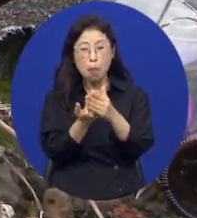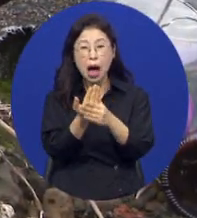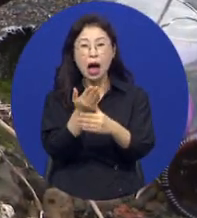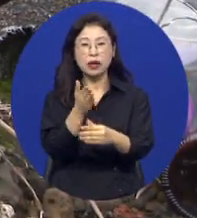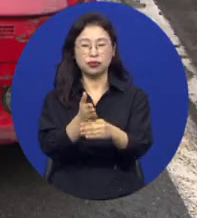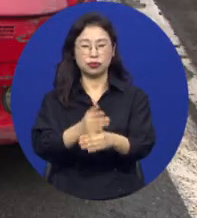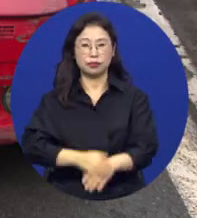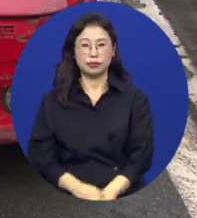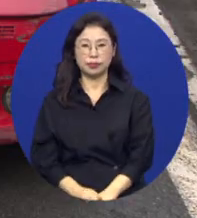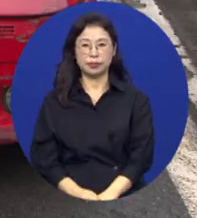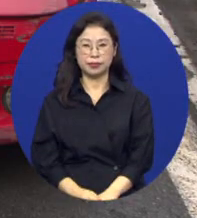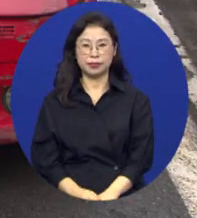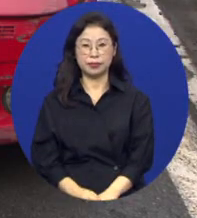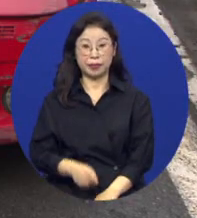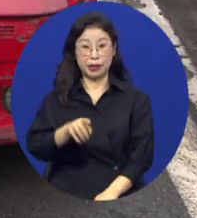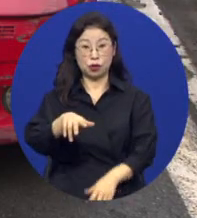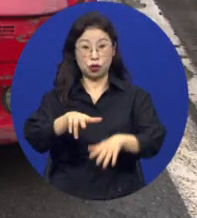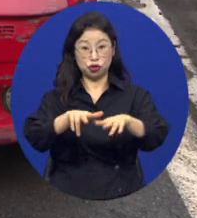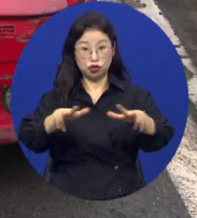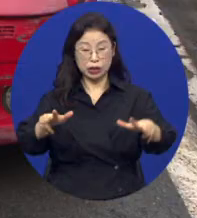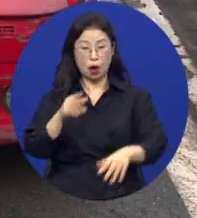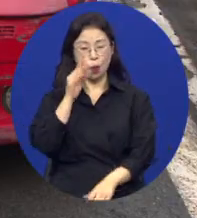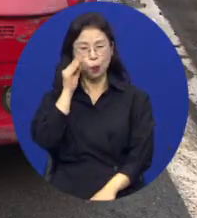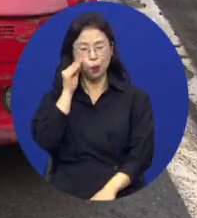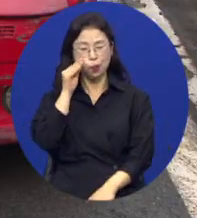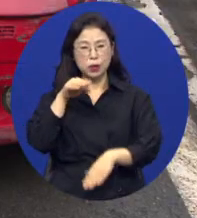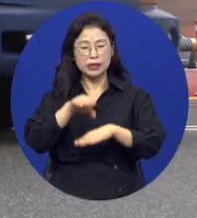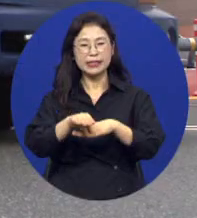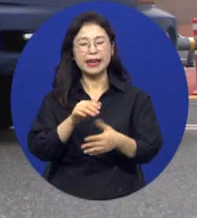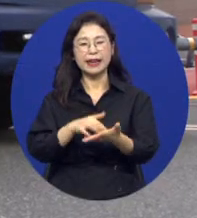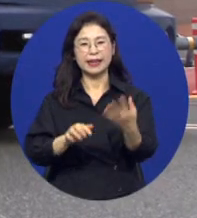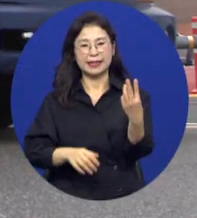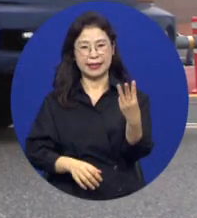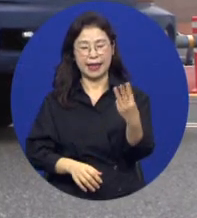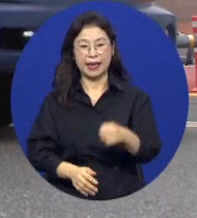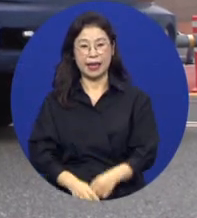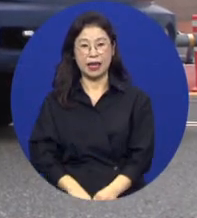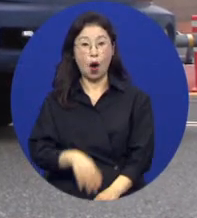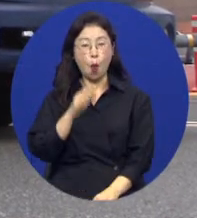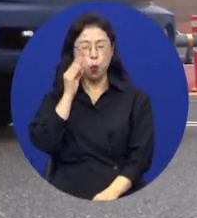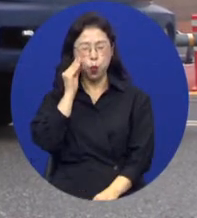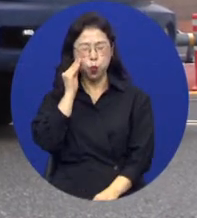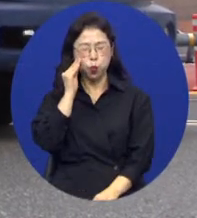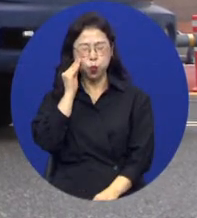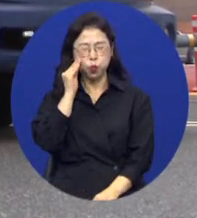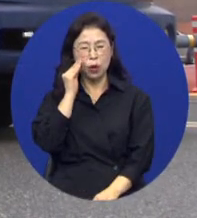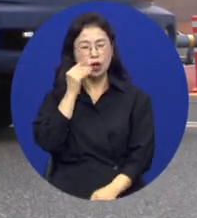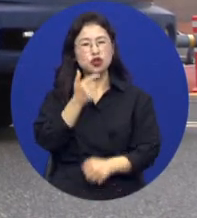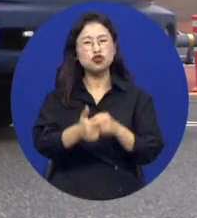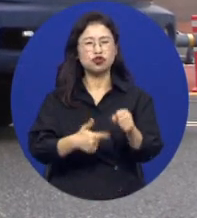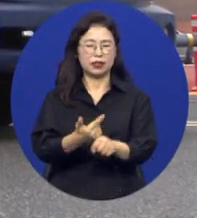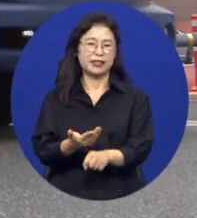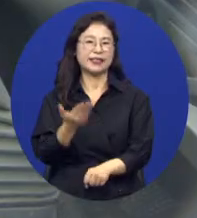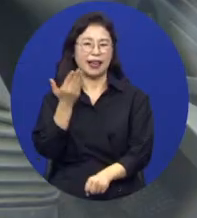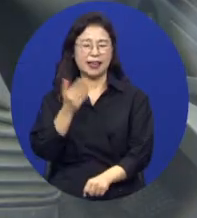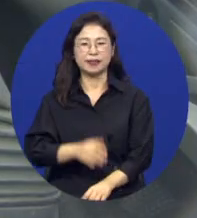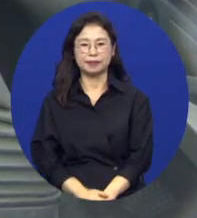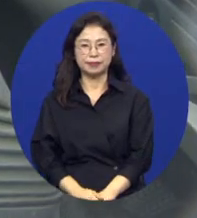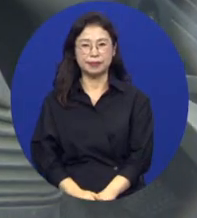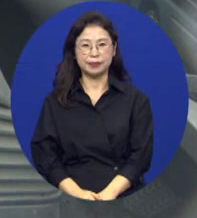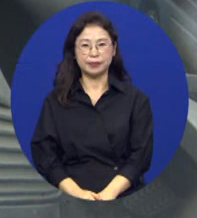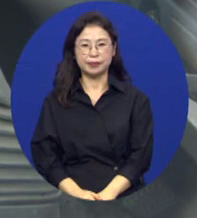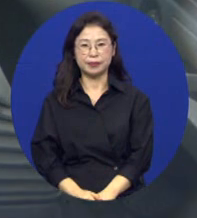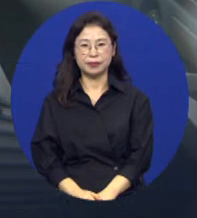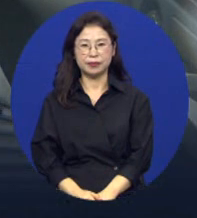정도입니다 이곳 주차장에 방치된 차량은 석대 방치된지 최소 6년이 넘는 겁니다